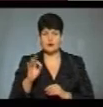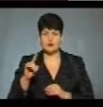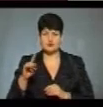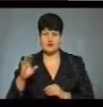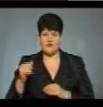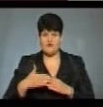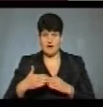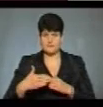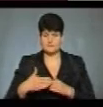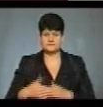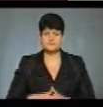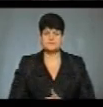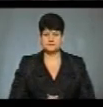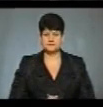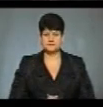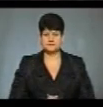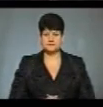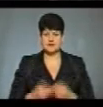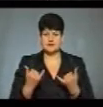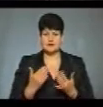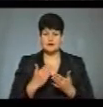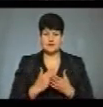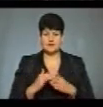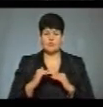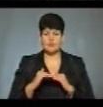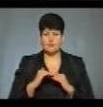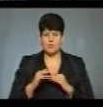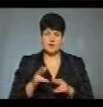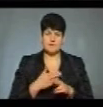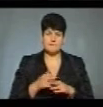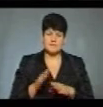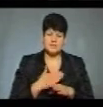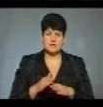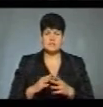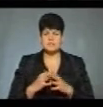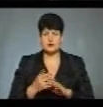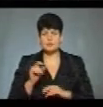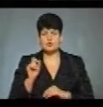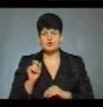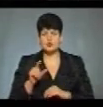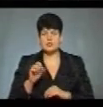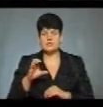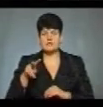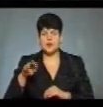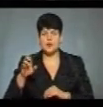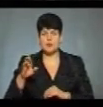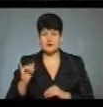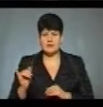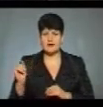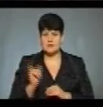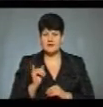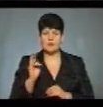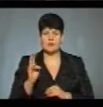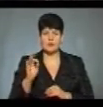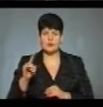наші кореспонденти. Ми зараз знаходимося у полі між селом Золота Слобода та селищем міського типу Козова. Саме тут, за